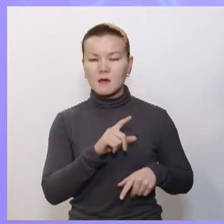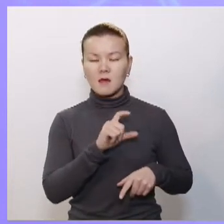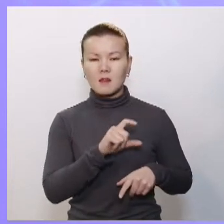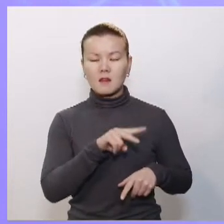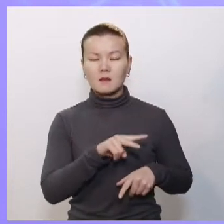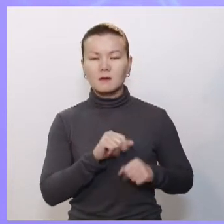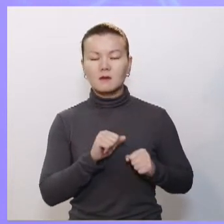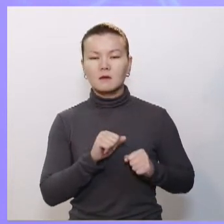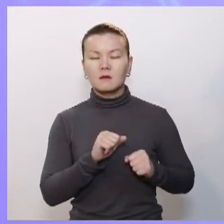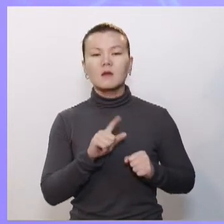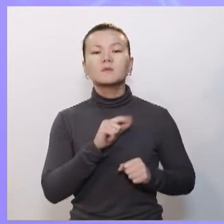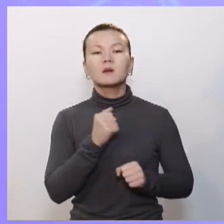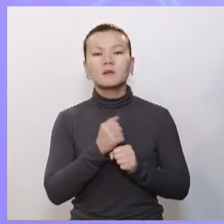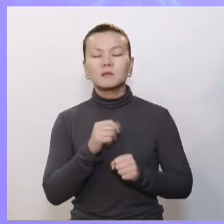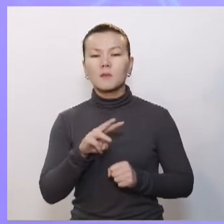Майрамдайт.